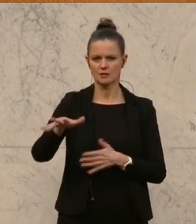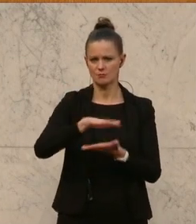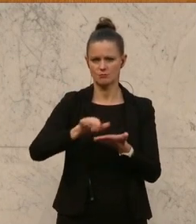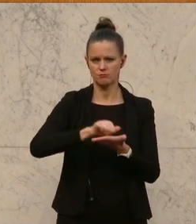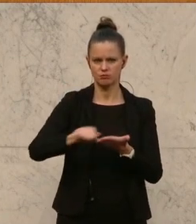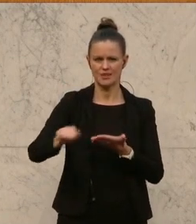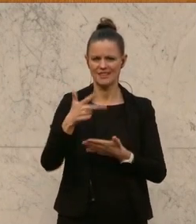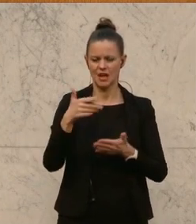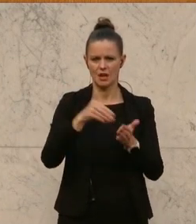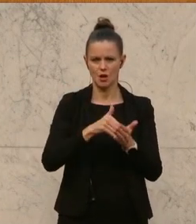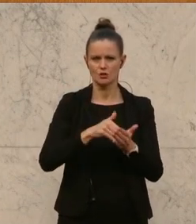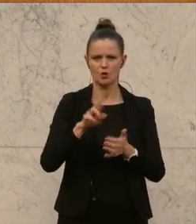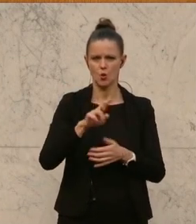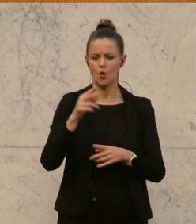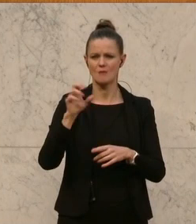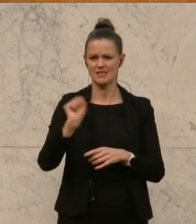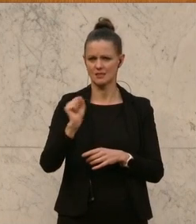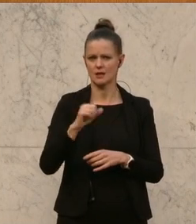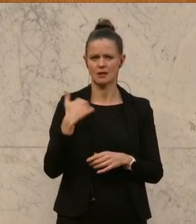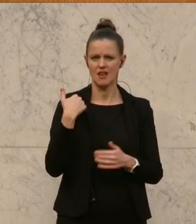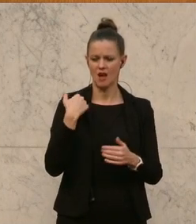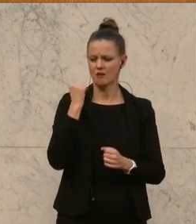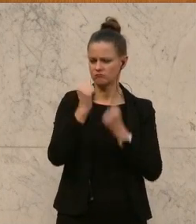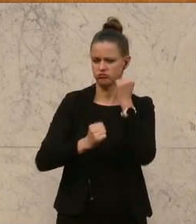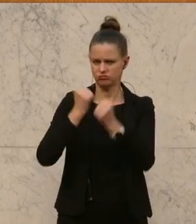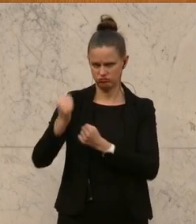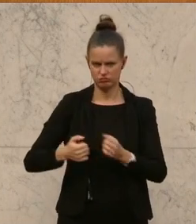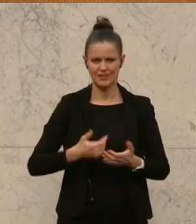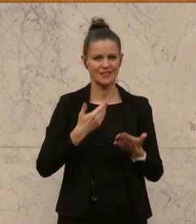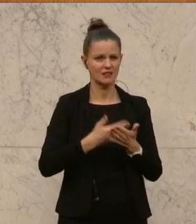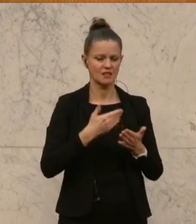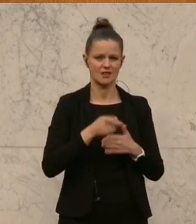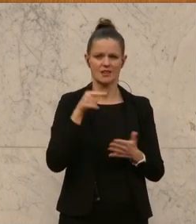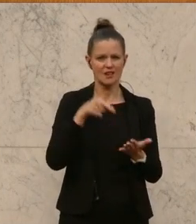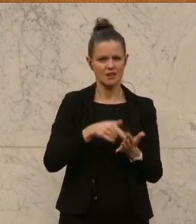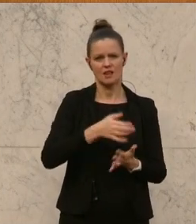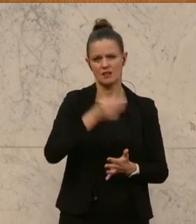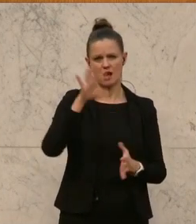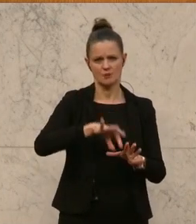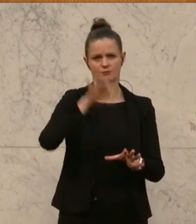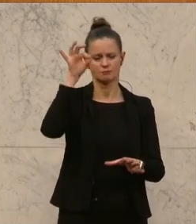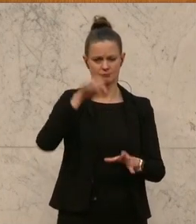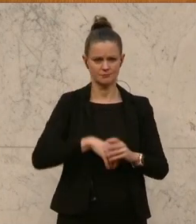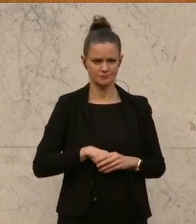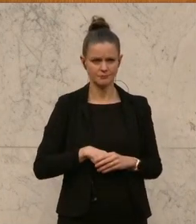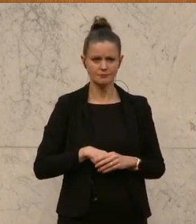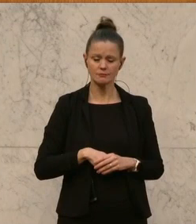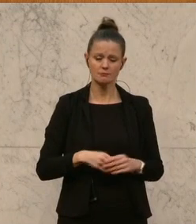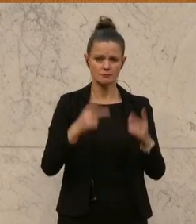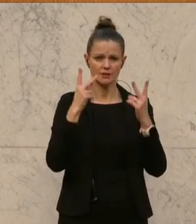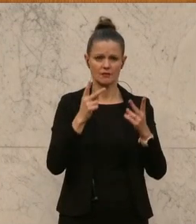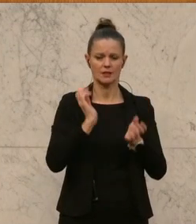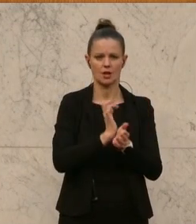Roma und Sinti umgebracht. Und daher ist es berechtigt, dass man diesen Tag hier auswählt. Und es ist eine Kernaufgabe